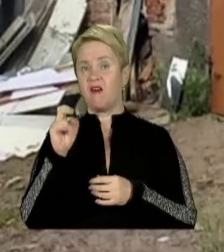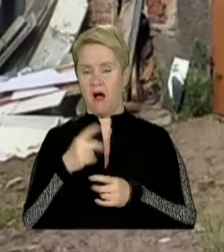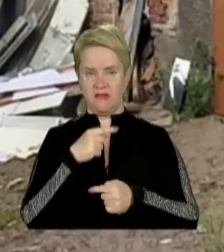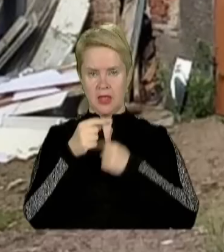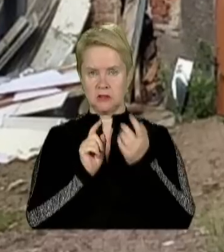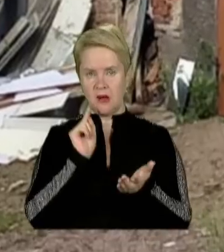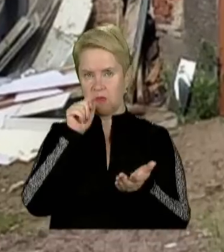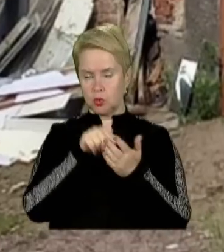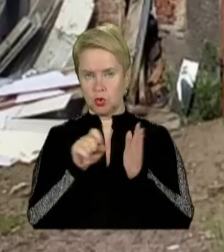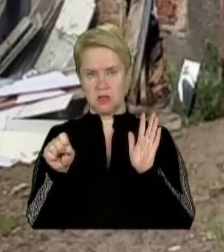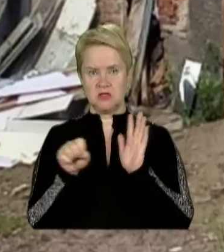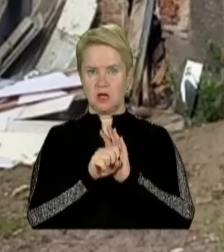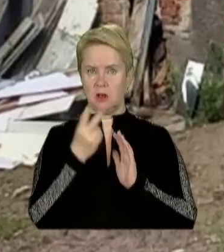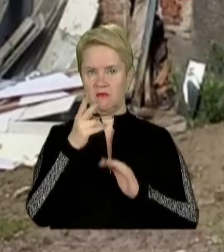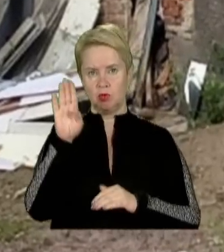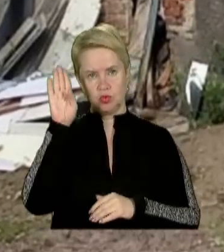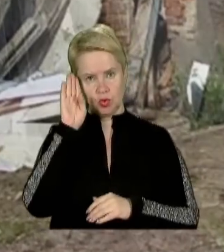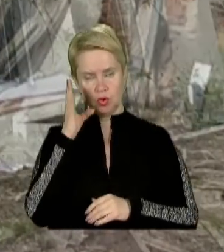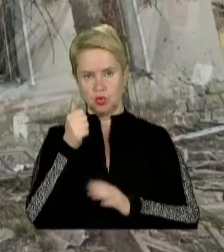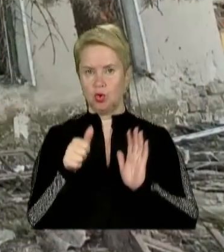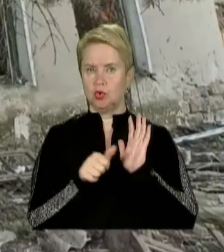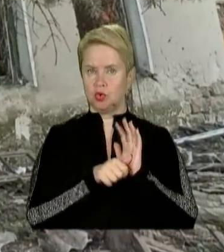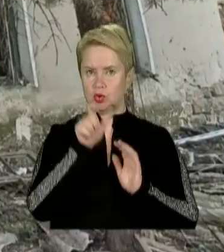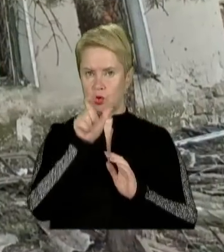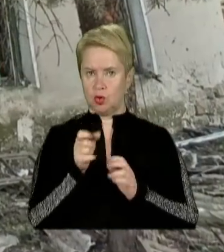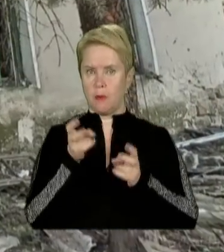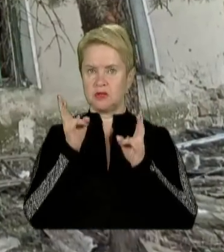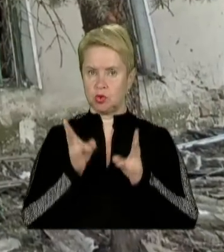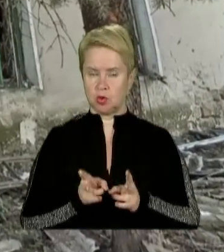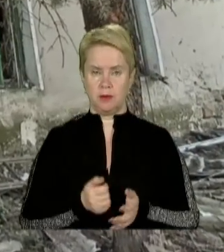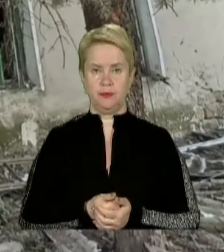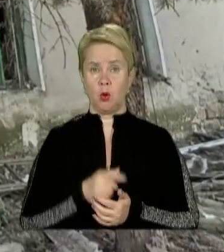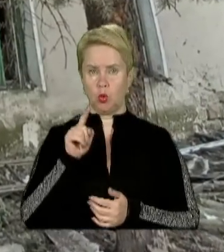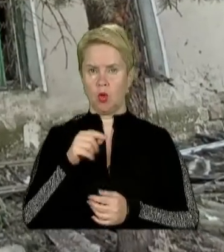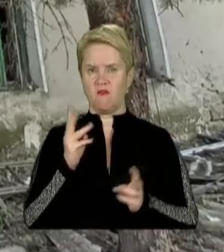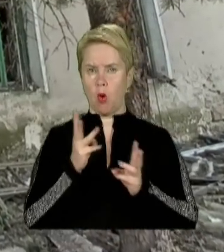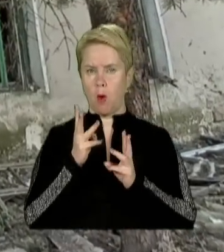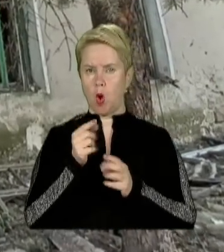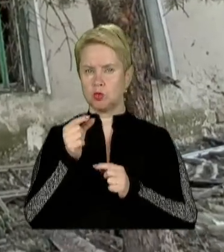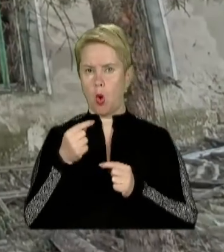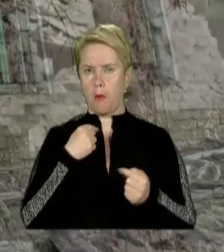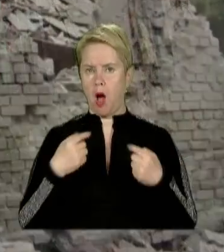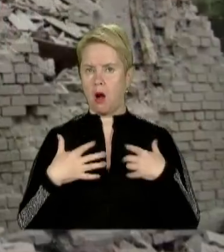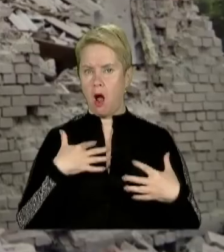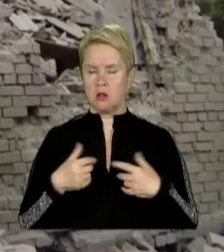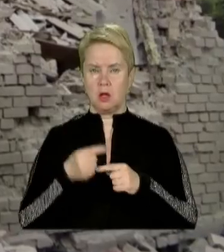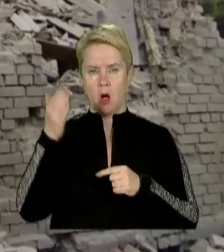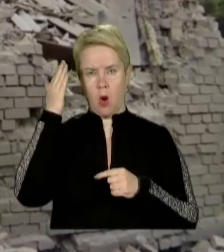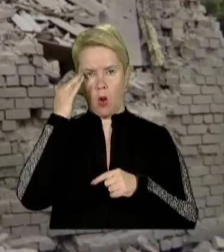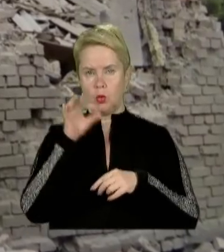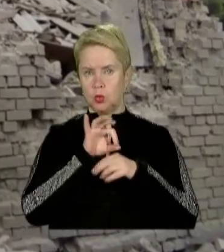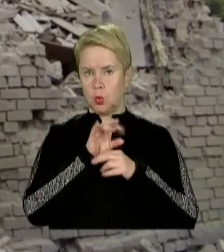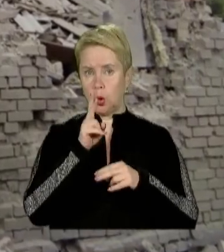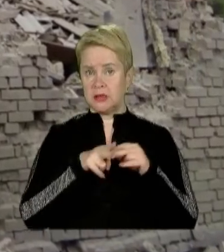Внаслідок влучань загинули двоє чоловіків, ще шестеро людей постраждали. У них вогнепальні осколкові поранення голови, тулубу